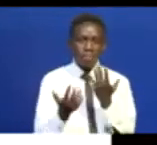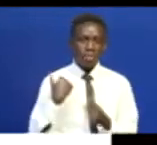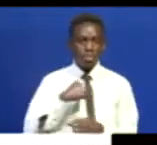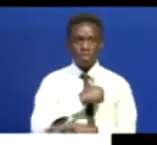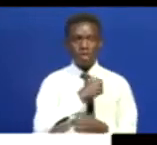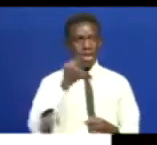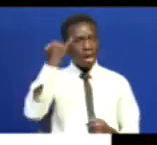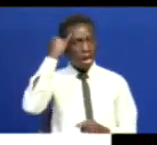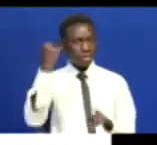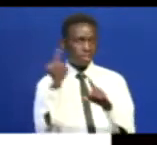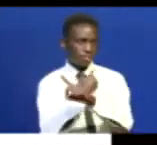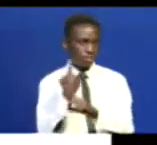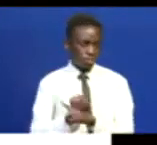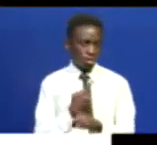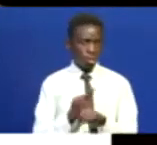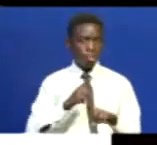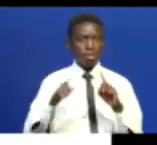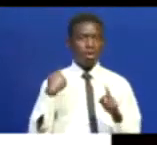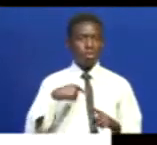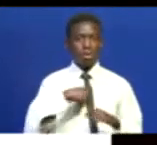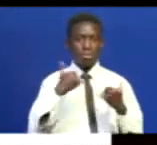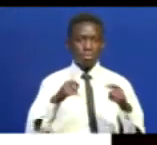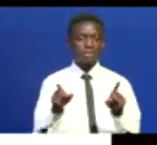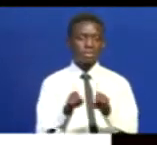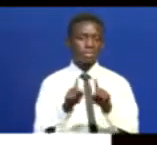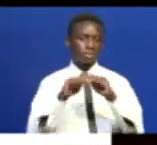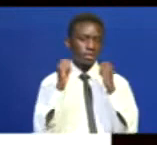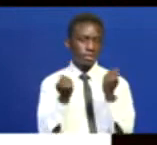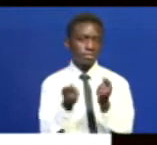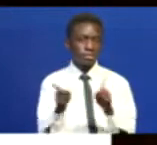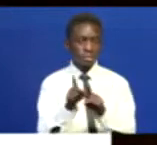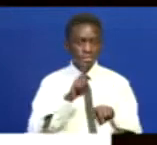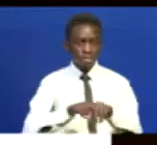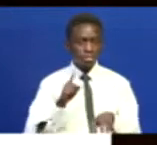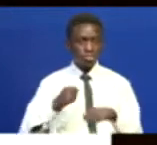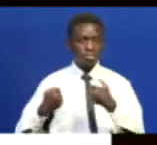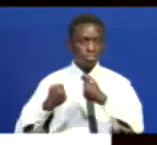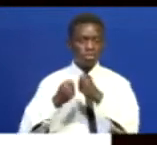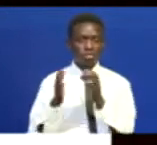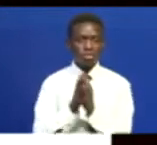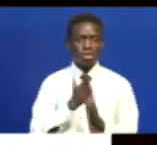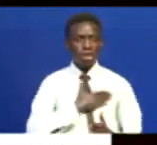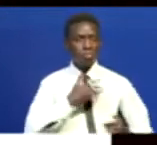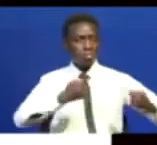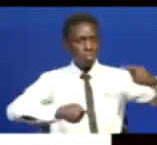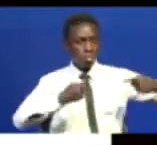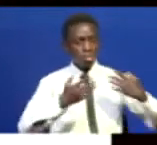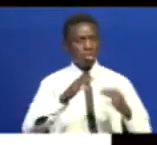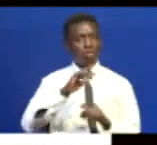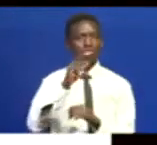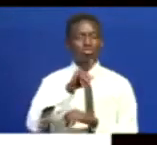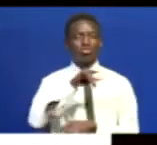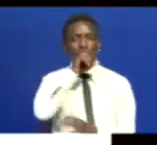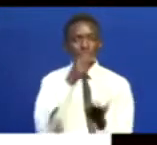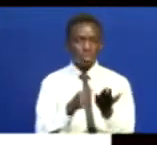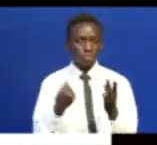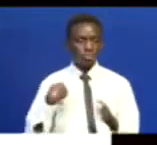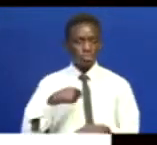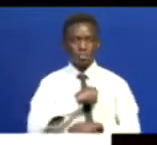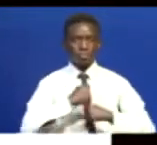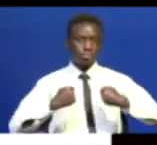ideologies, but we play as a team. And even when we meet with our counterparts from Uganda, we play as a team.